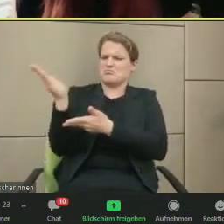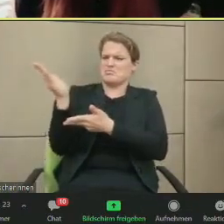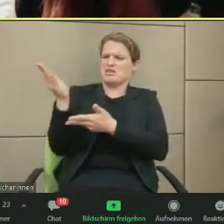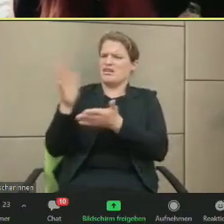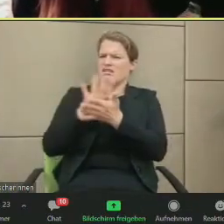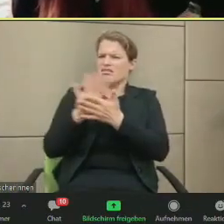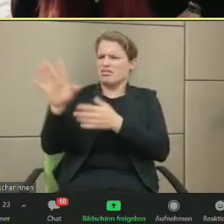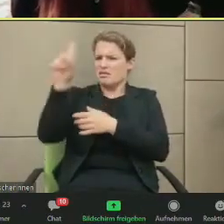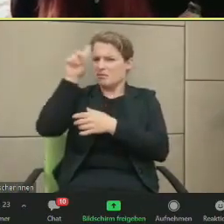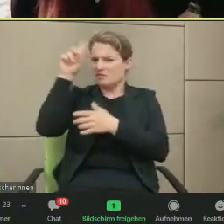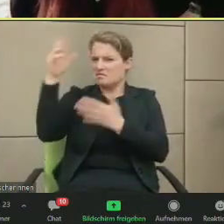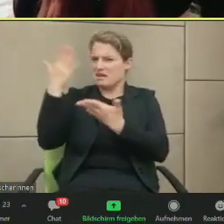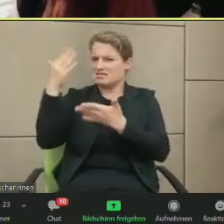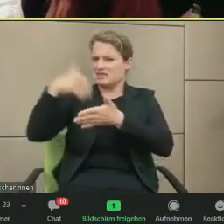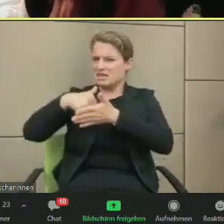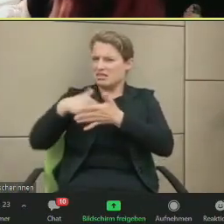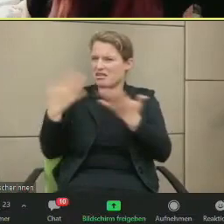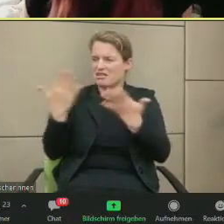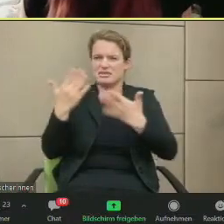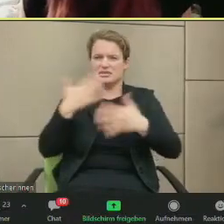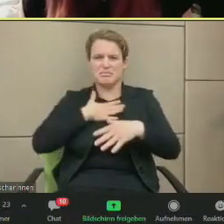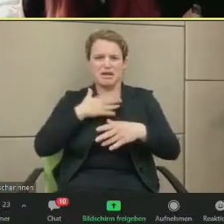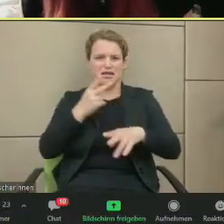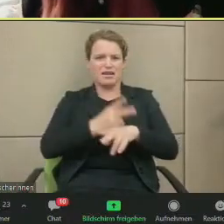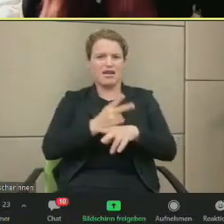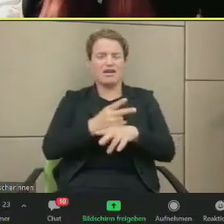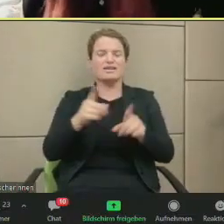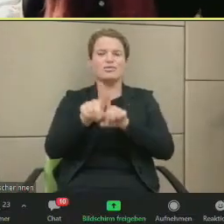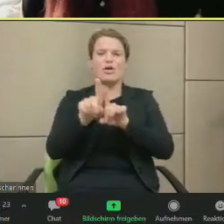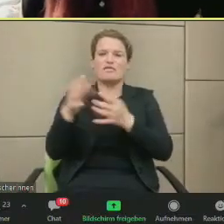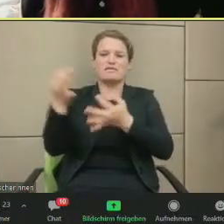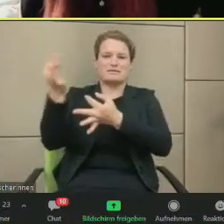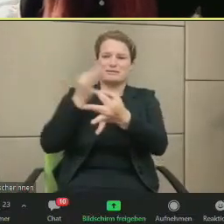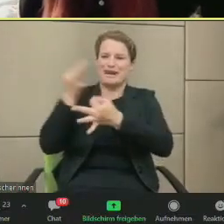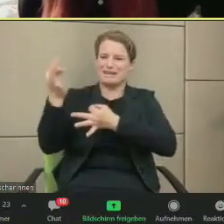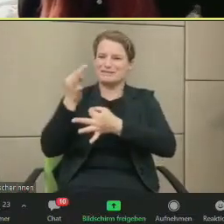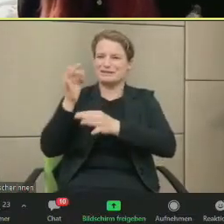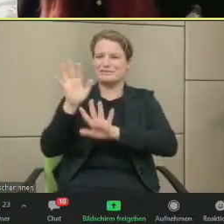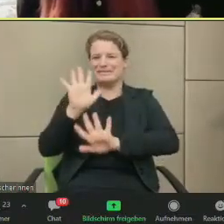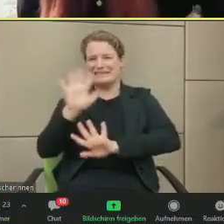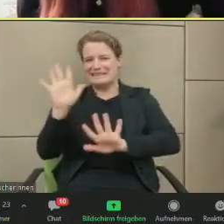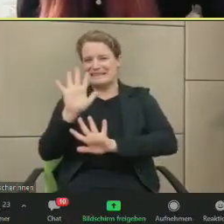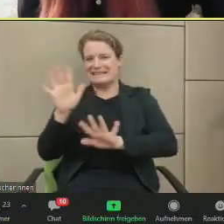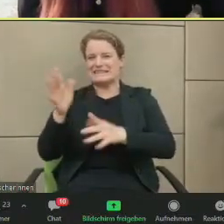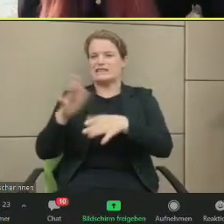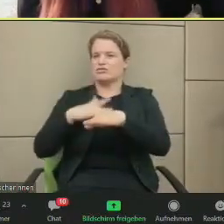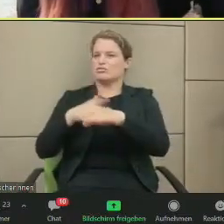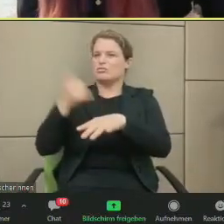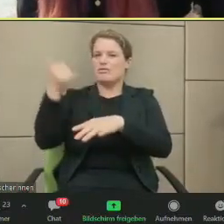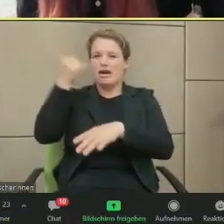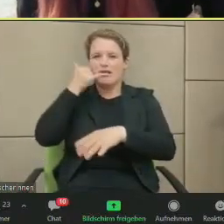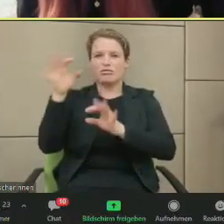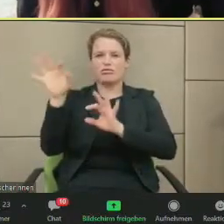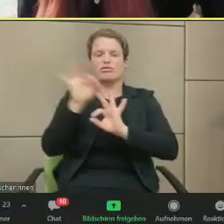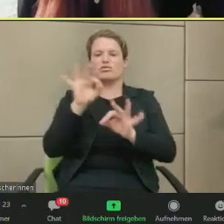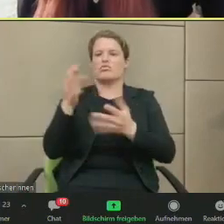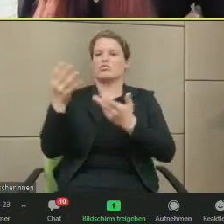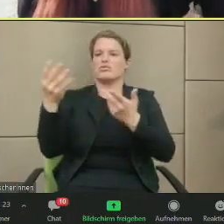da auch Berührungsängste. Viele haben sich einfach irgendwie nicht getraut, mich anzurufen, Kontakt aufzunehmen und zu fragen, wie geht's